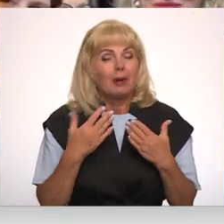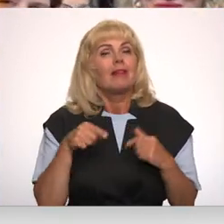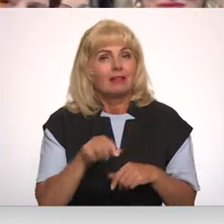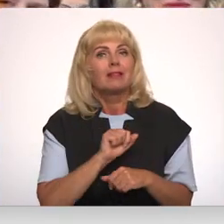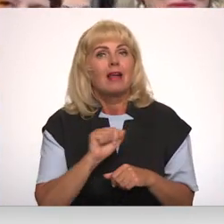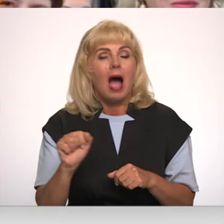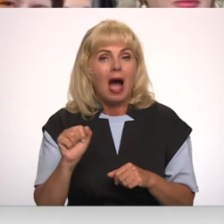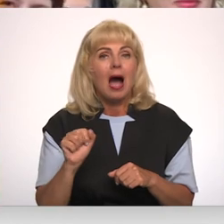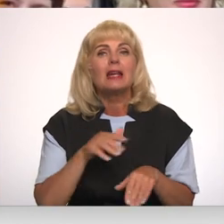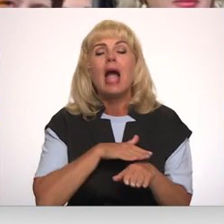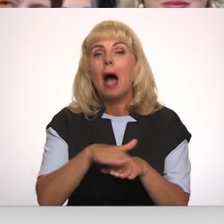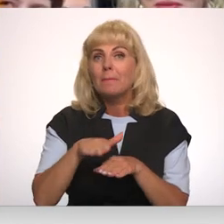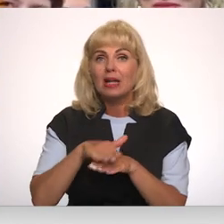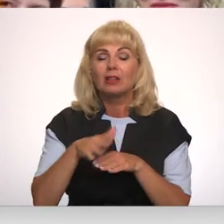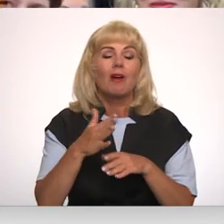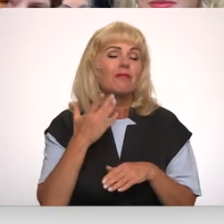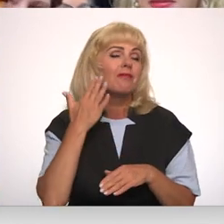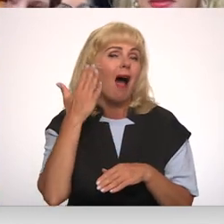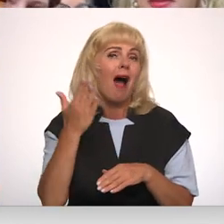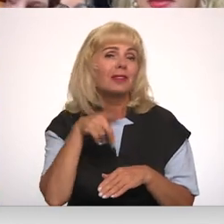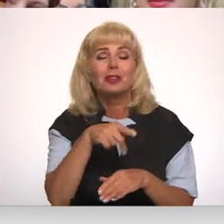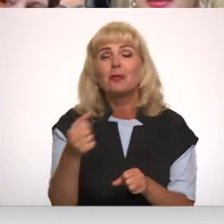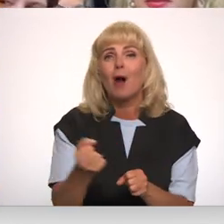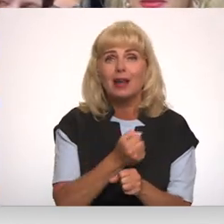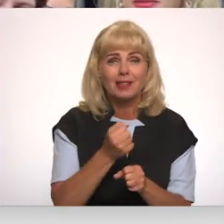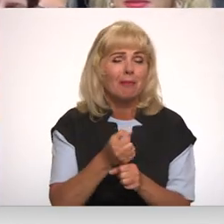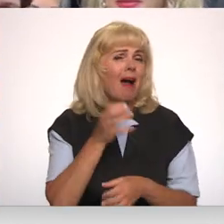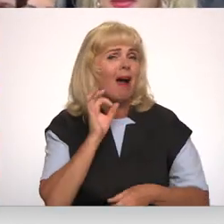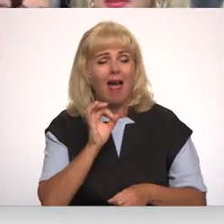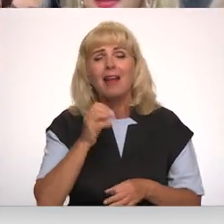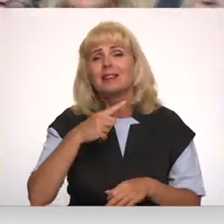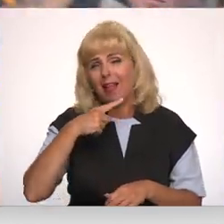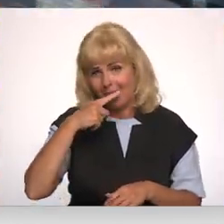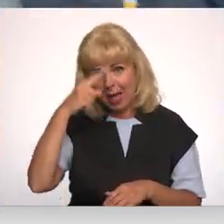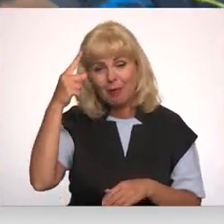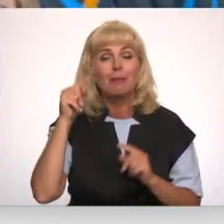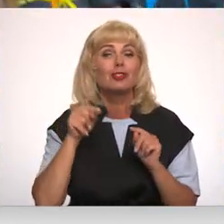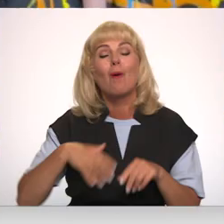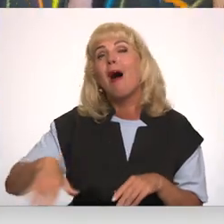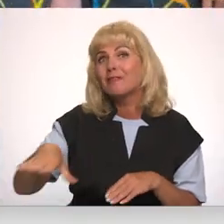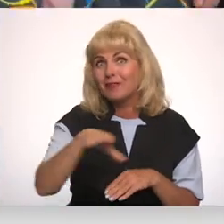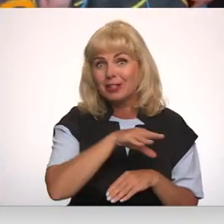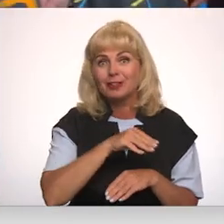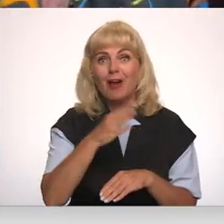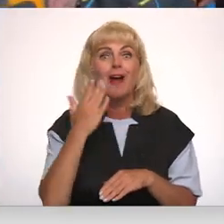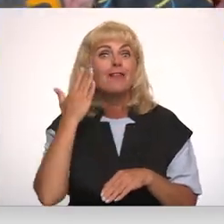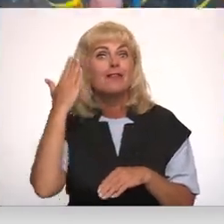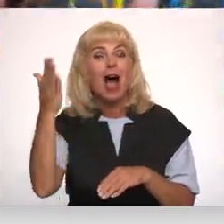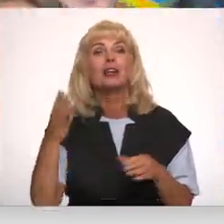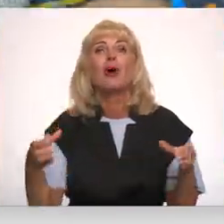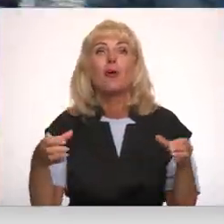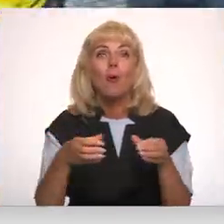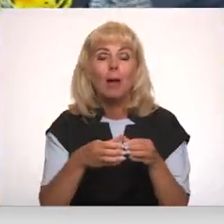zāle būs jāpiepilda. Man šķiet, mēs to fantastiski izdarījām. Es nenormāli lepojos ar šito visu fantastisko komandu, ar